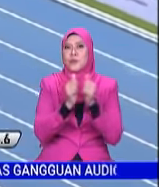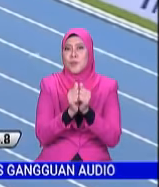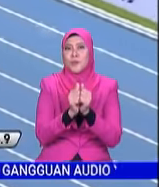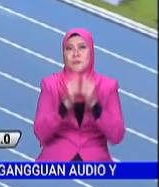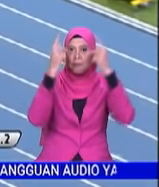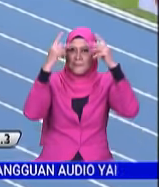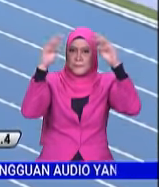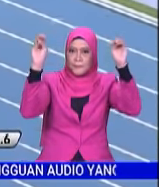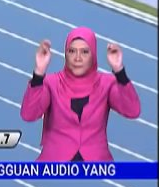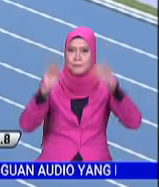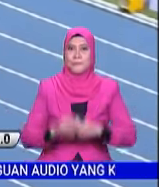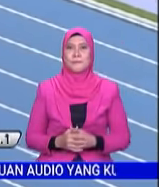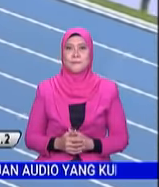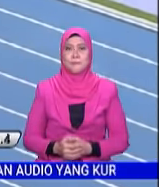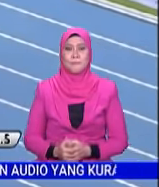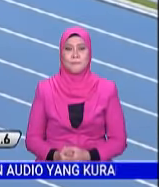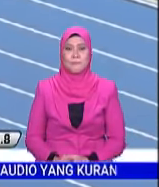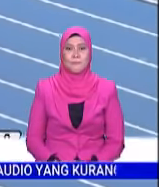Perdana Menteri.